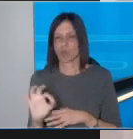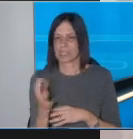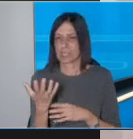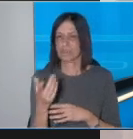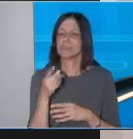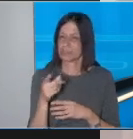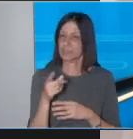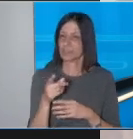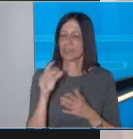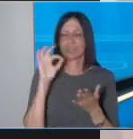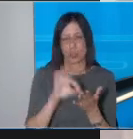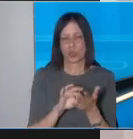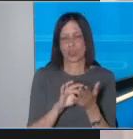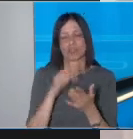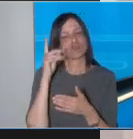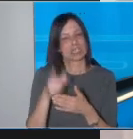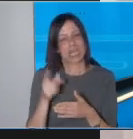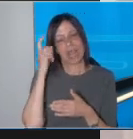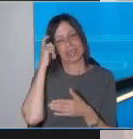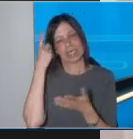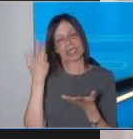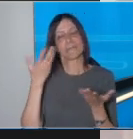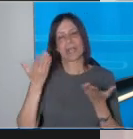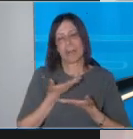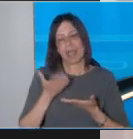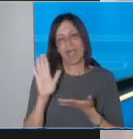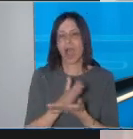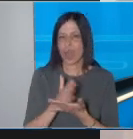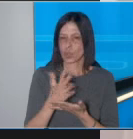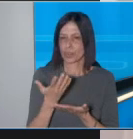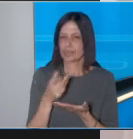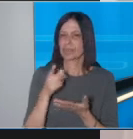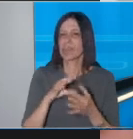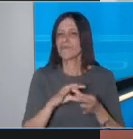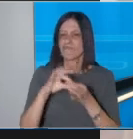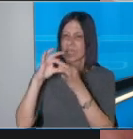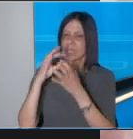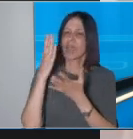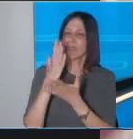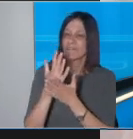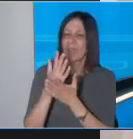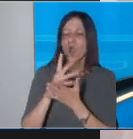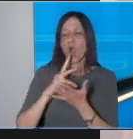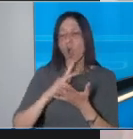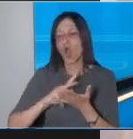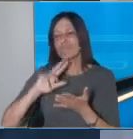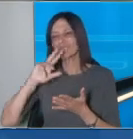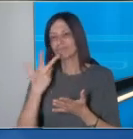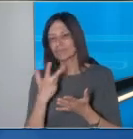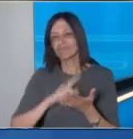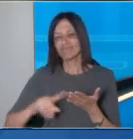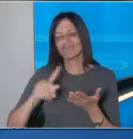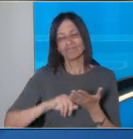זה בהחלט נתון שצריך להדאיג את מקבלי ההחלטות. כאמור, האינפלציה כבר חודש שלישי ברציפות